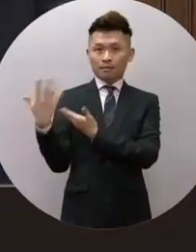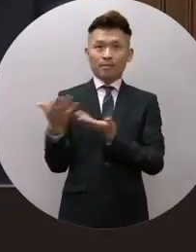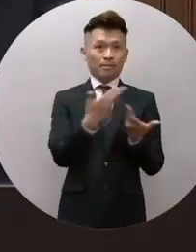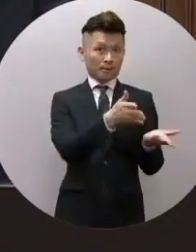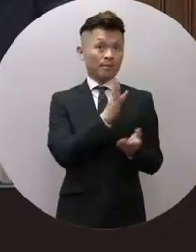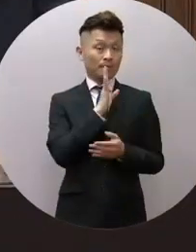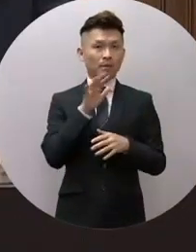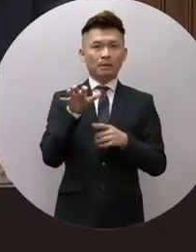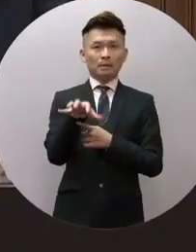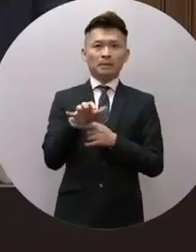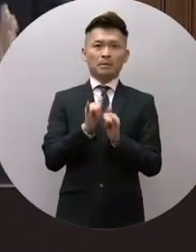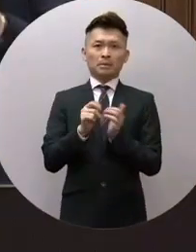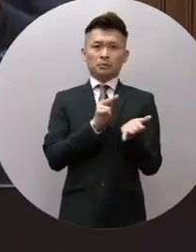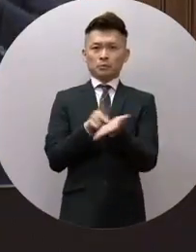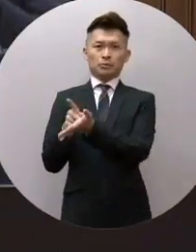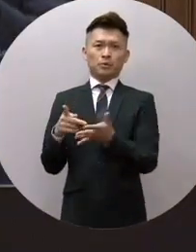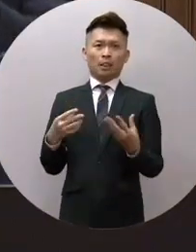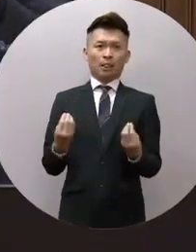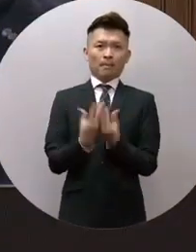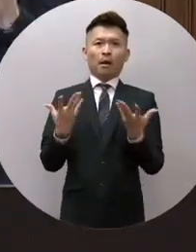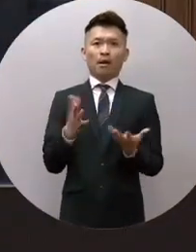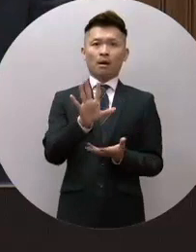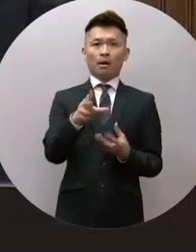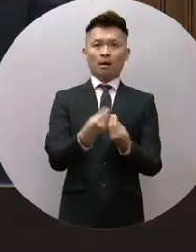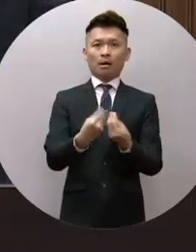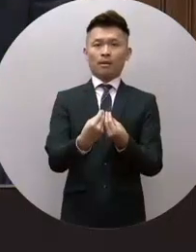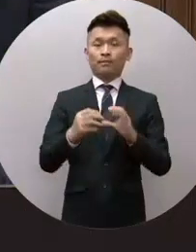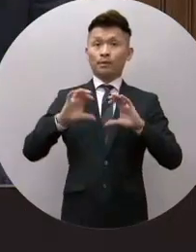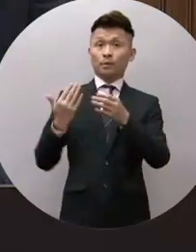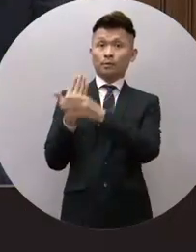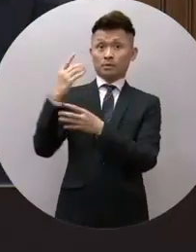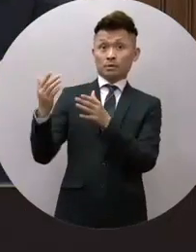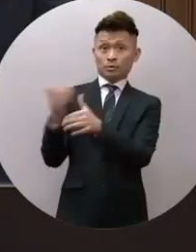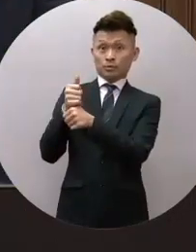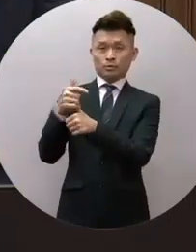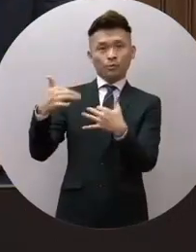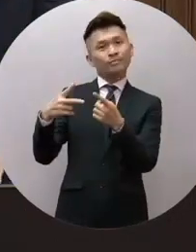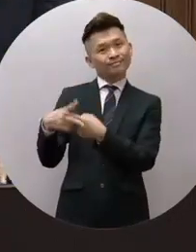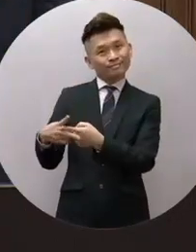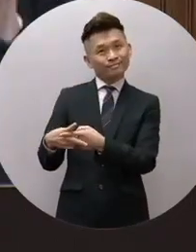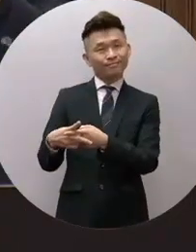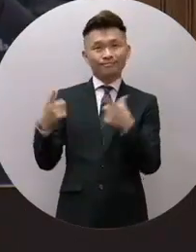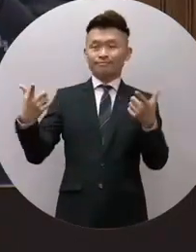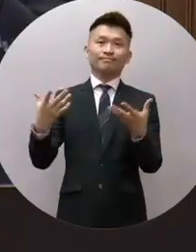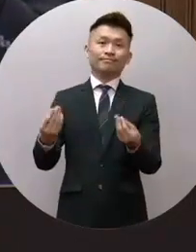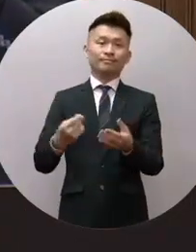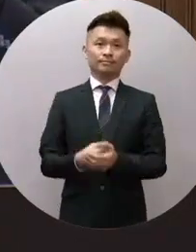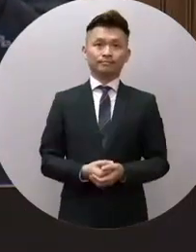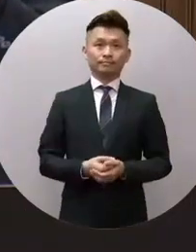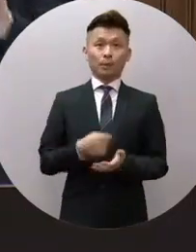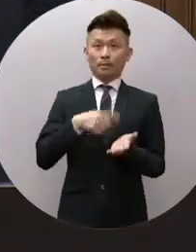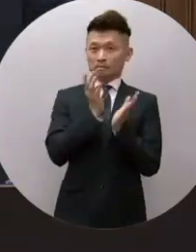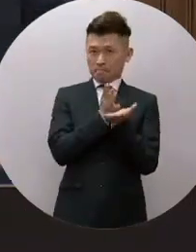还是有一些农民有在承做的问题，但基本上国产署他的问题最小。好，我现在讲到这边呢，我要跟院